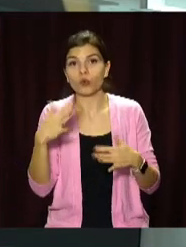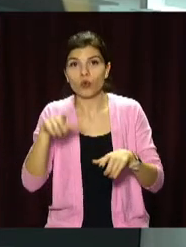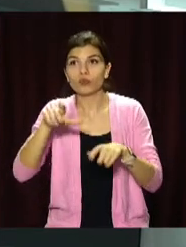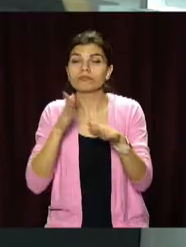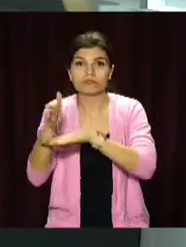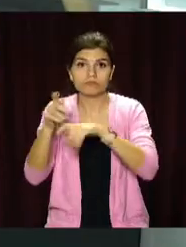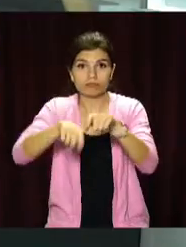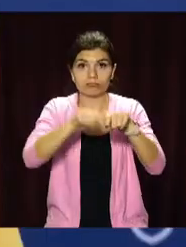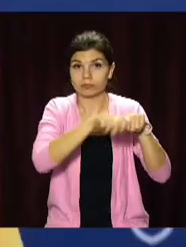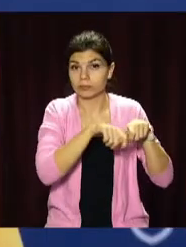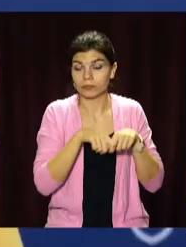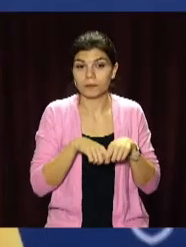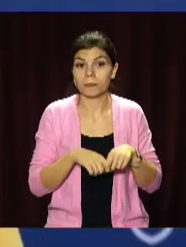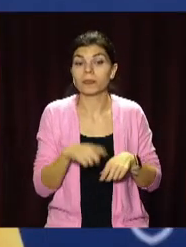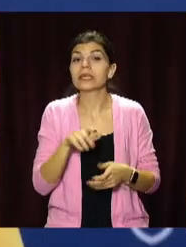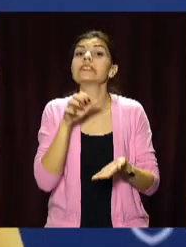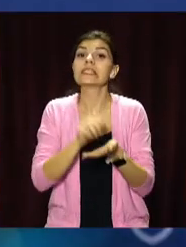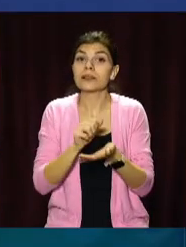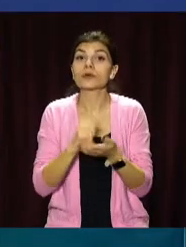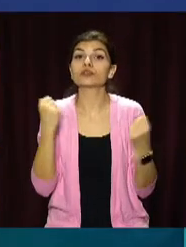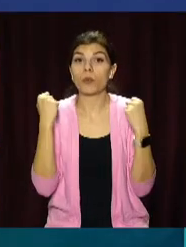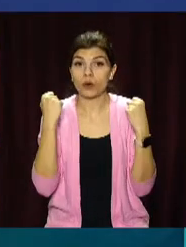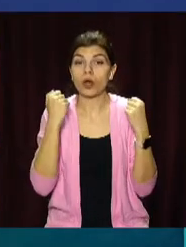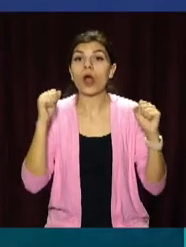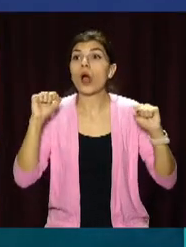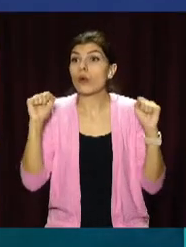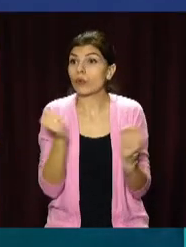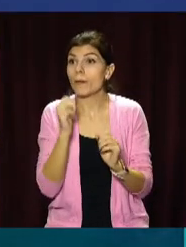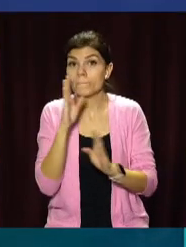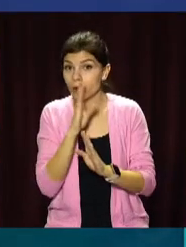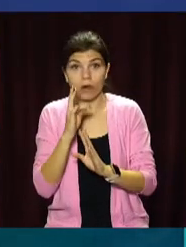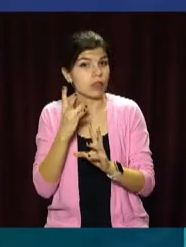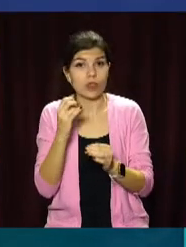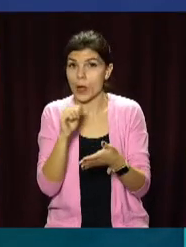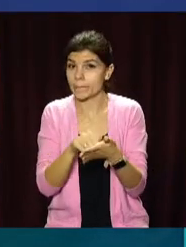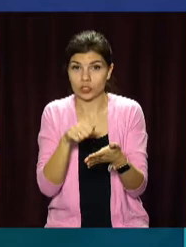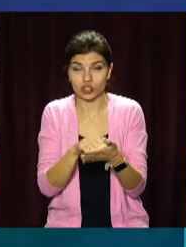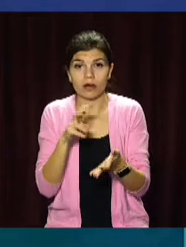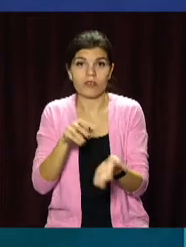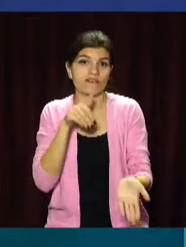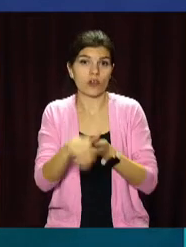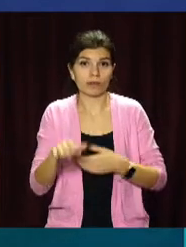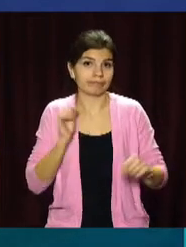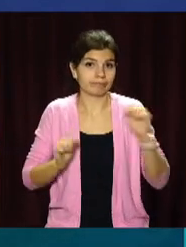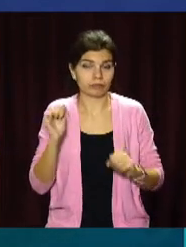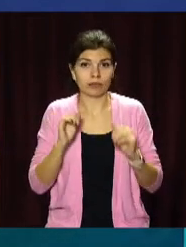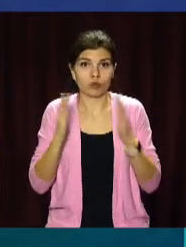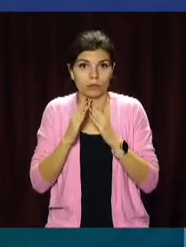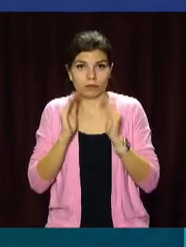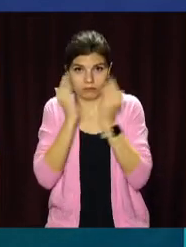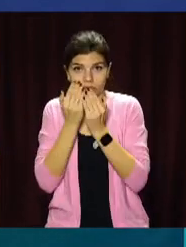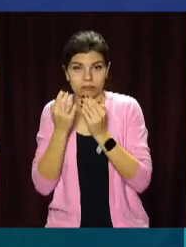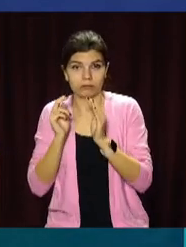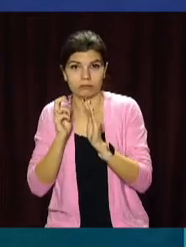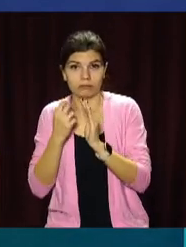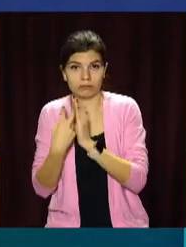мешканців. Займайтеся спортом. Холодна погода – не привід відмовлятися від фізичного